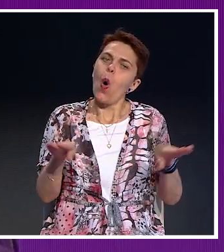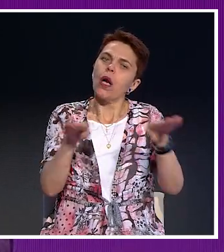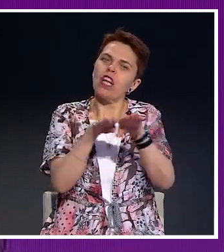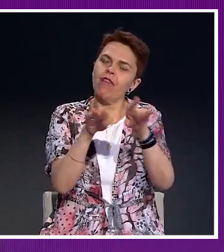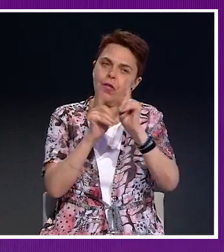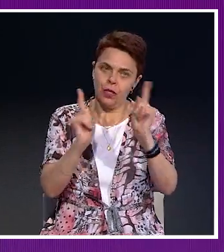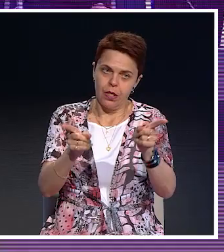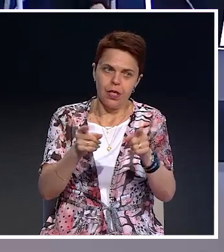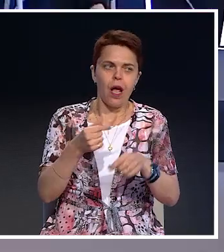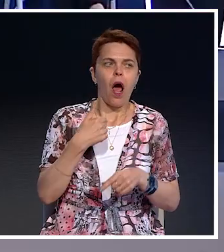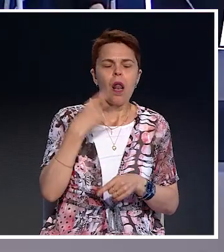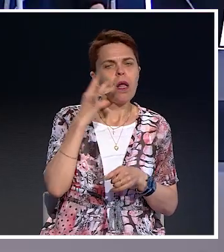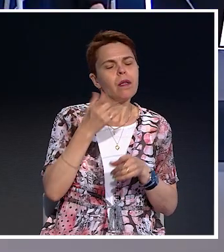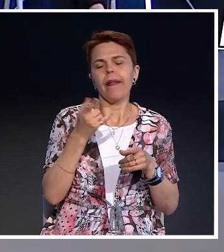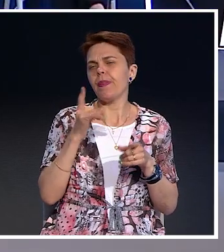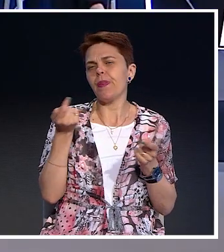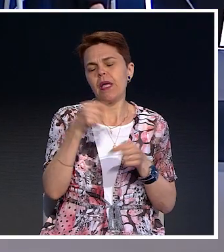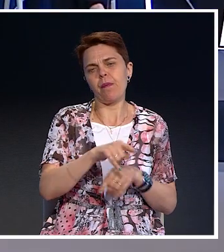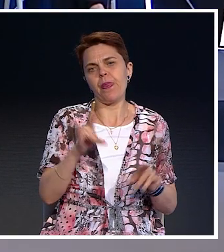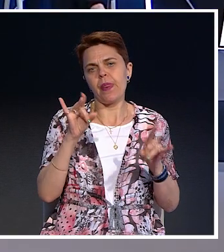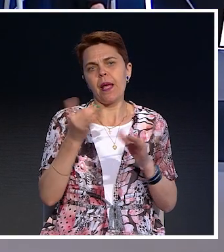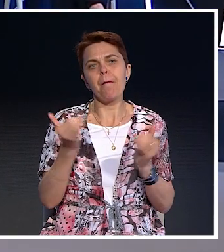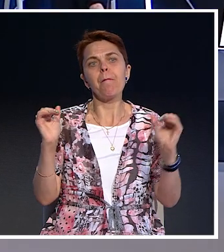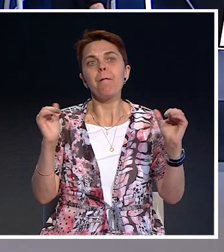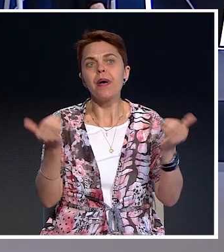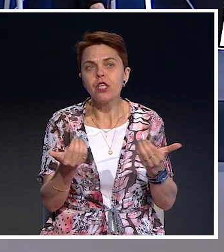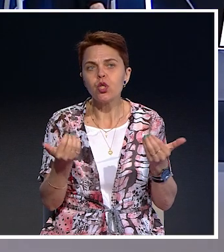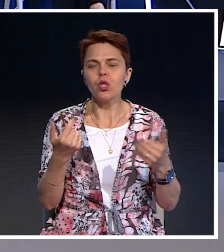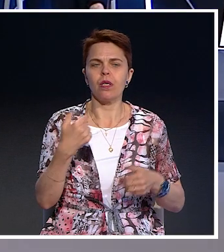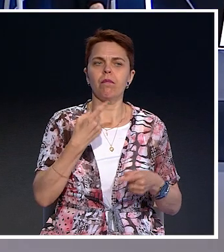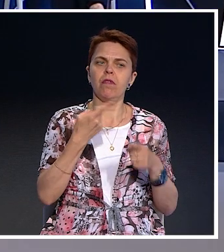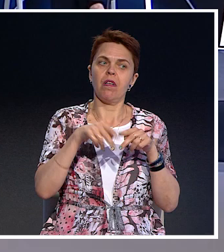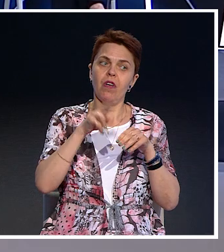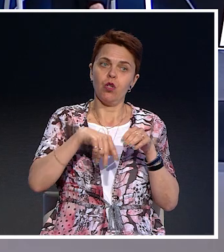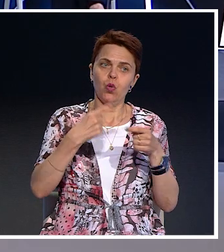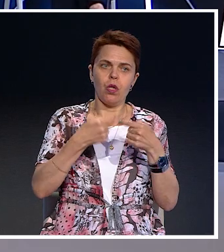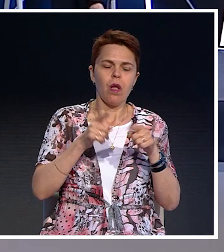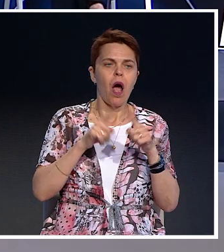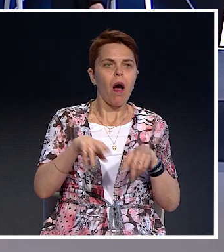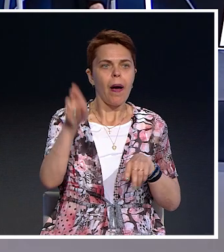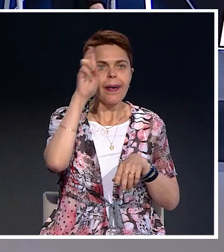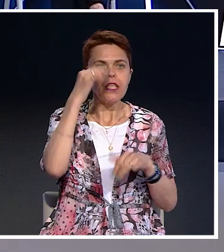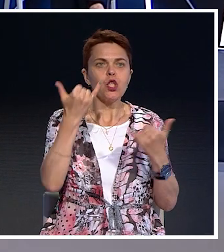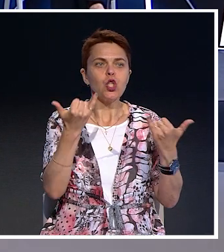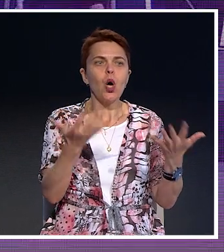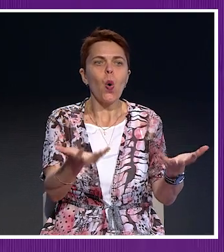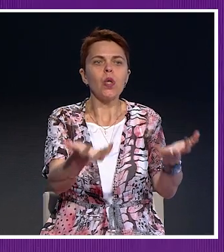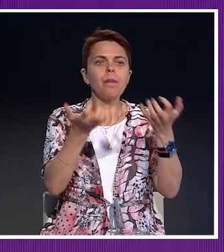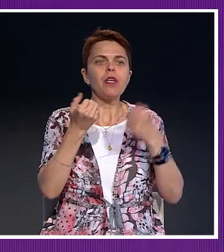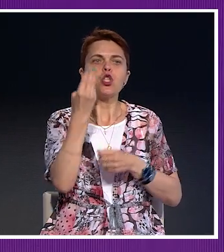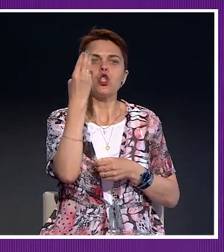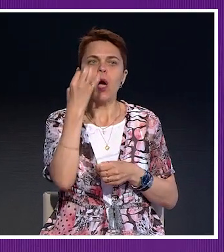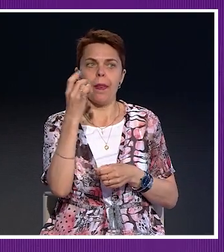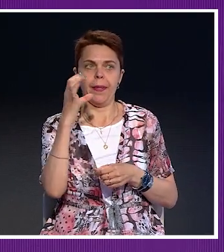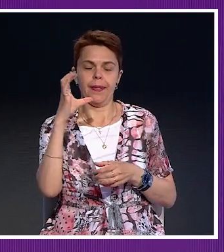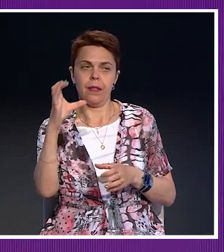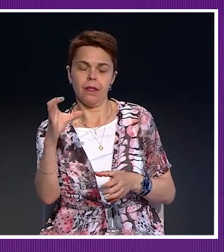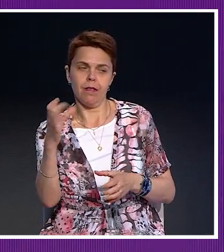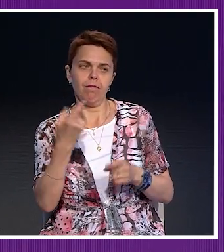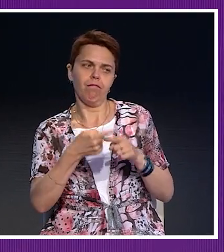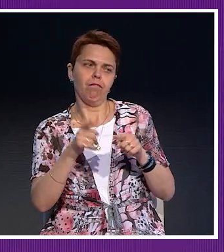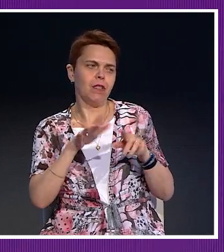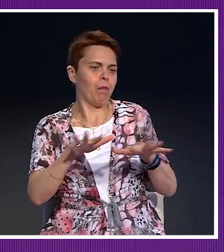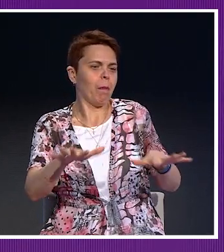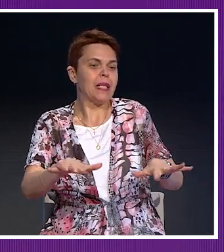казав. Але тим не менш, завершуючи всю цю історію, країна зараз отримала шанс. Я вважаю, що ці